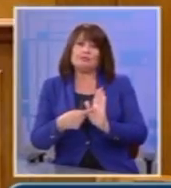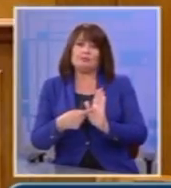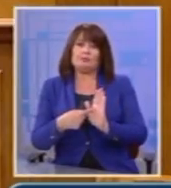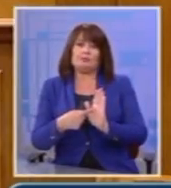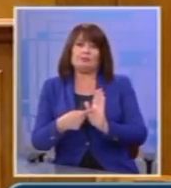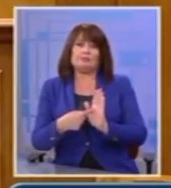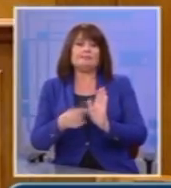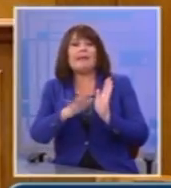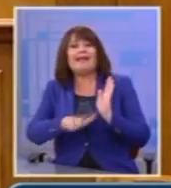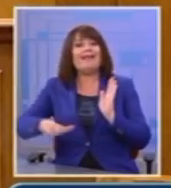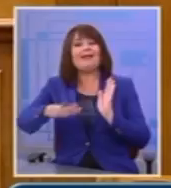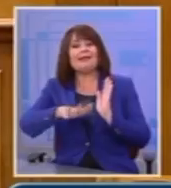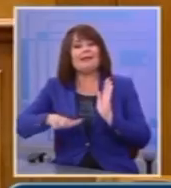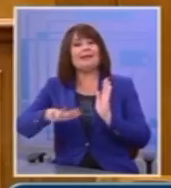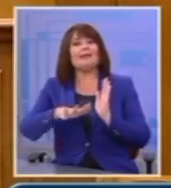ένα κλίμα